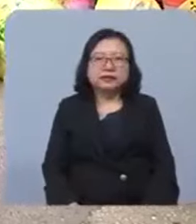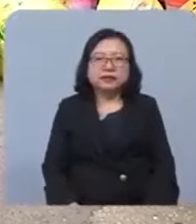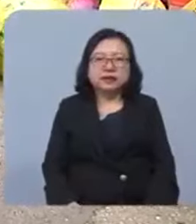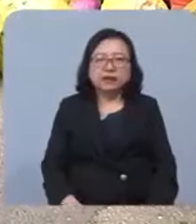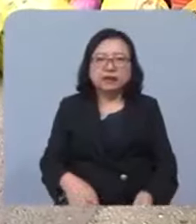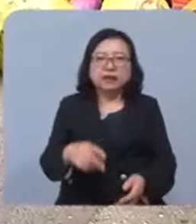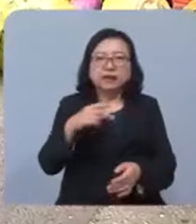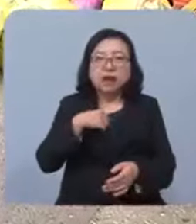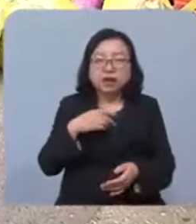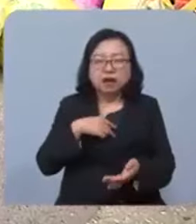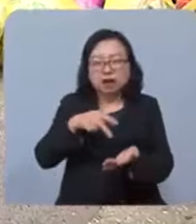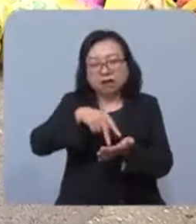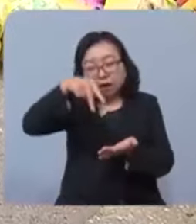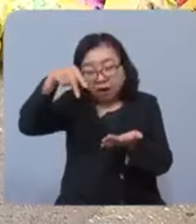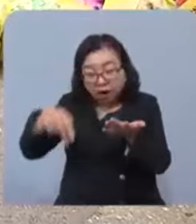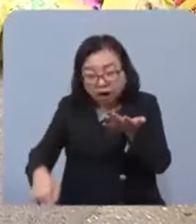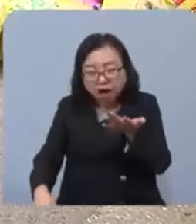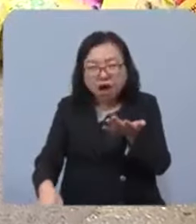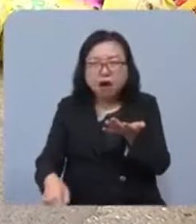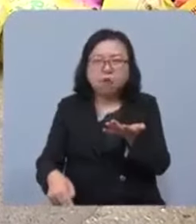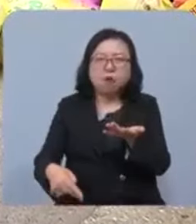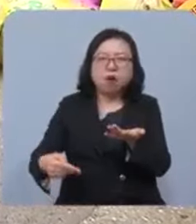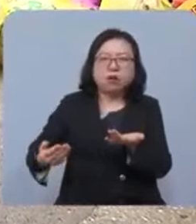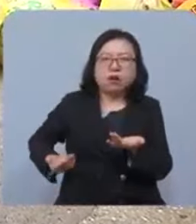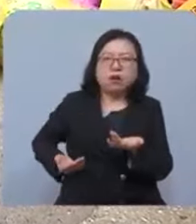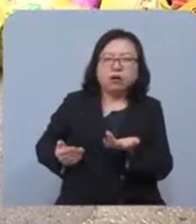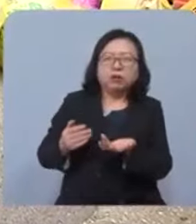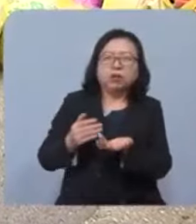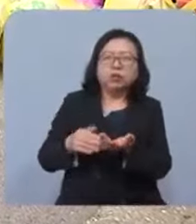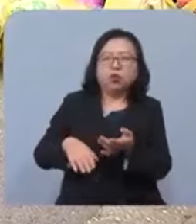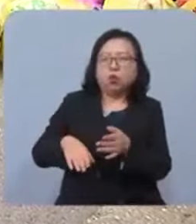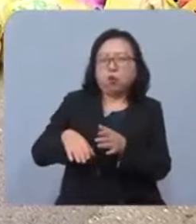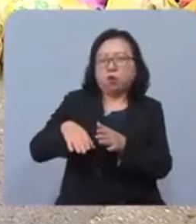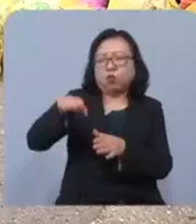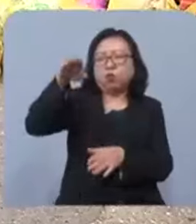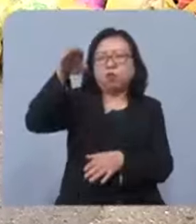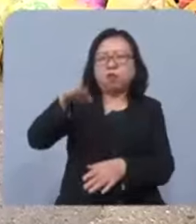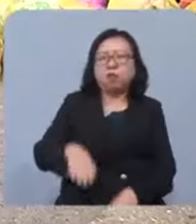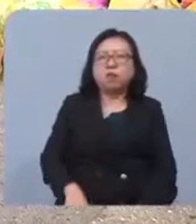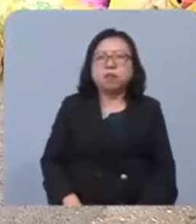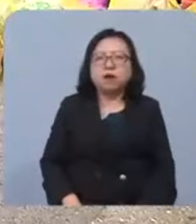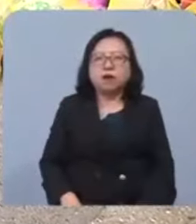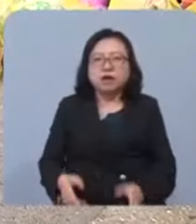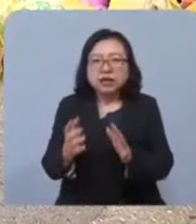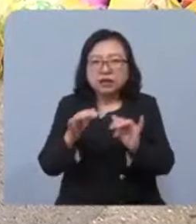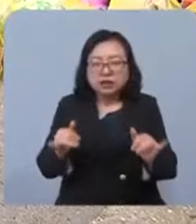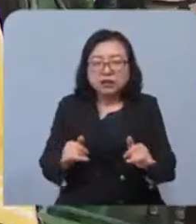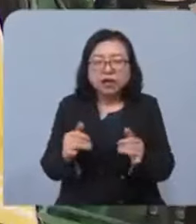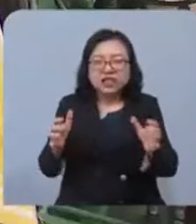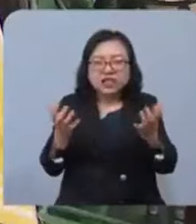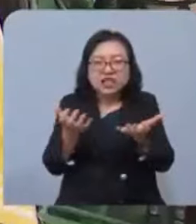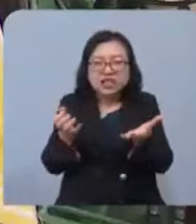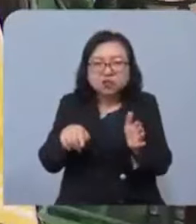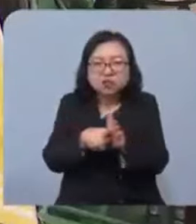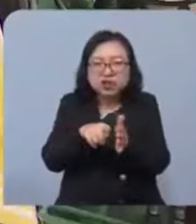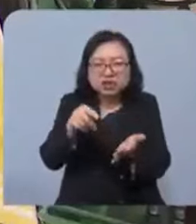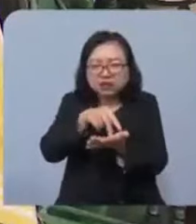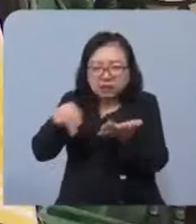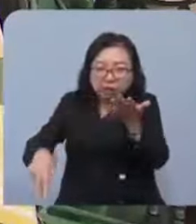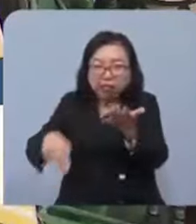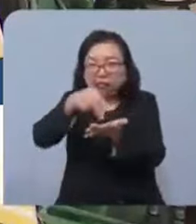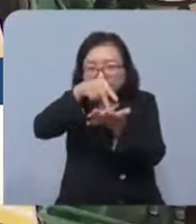내려서 보니 제 허리 높이를 훌쩍 넘습니다. 수거원들은 이 높이를 수시로 오르내려야 합니다. 좀 많이